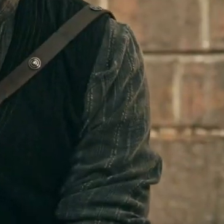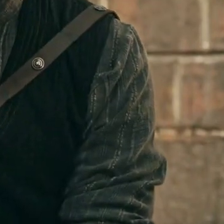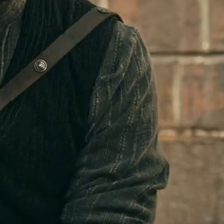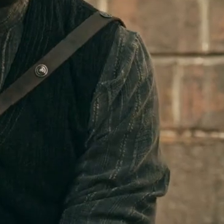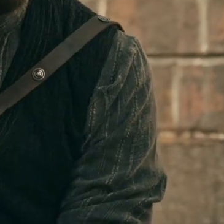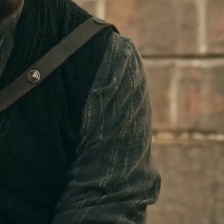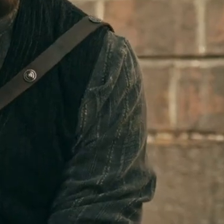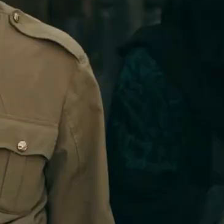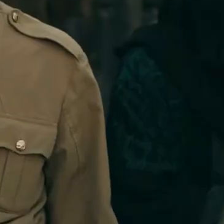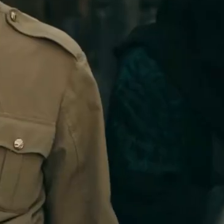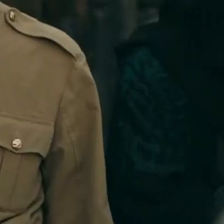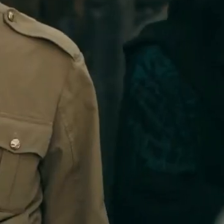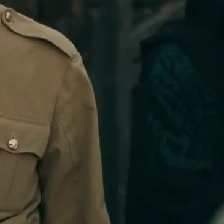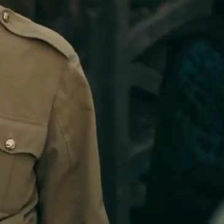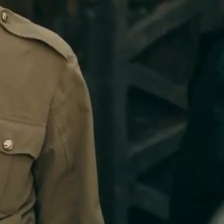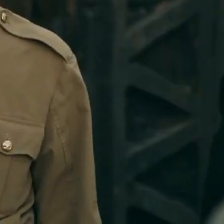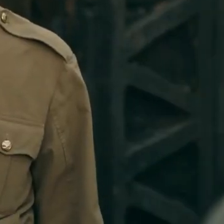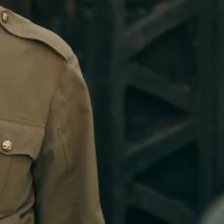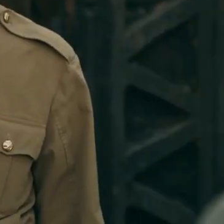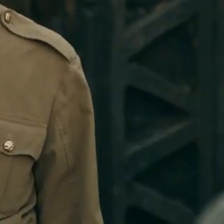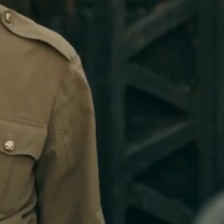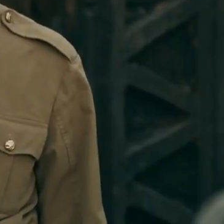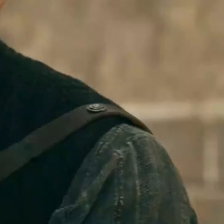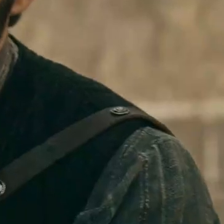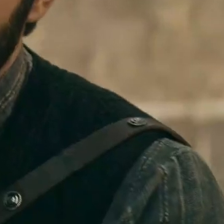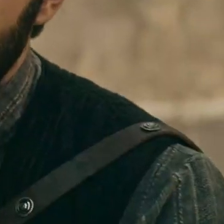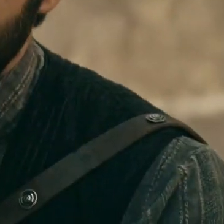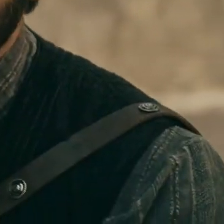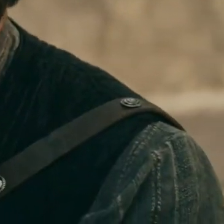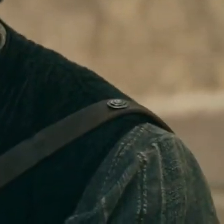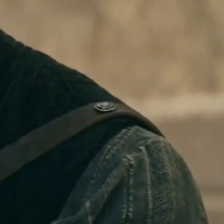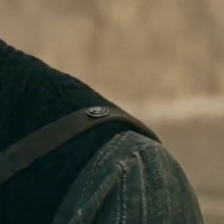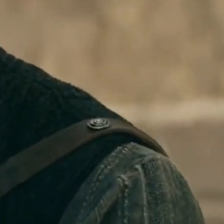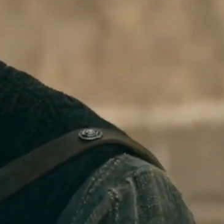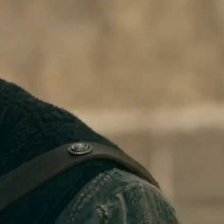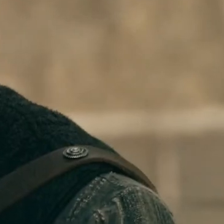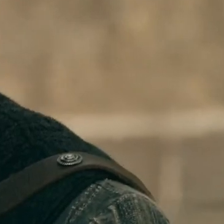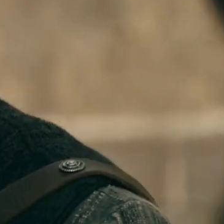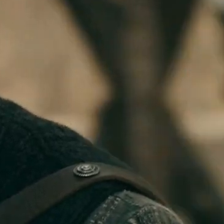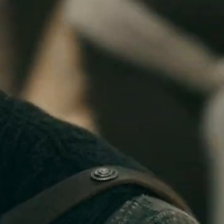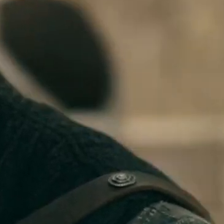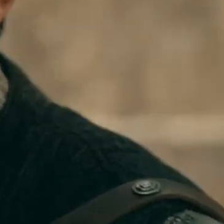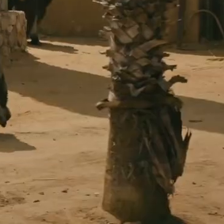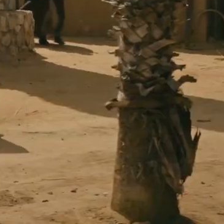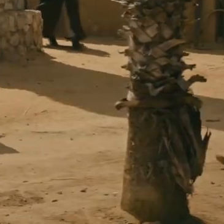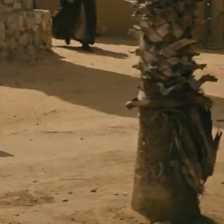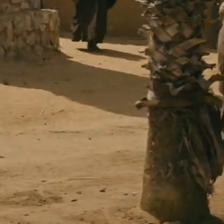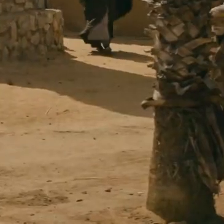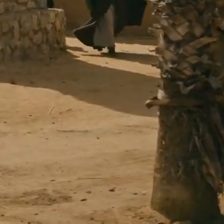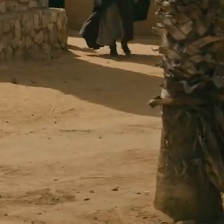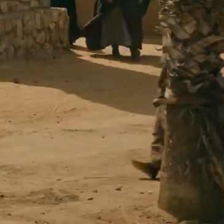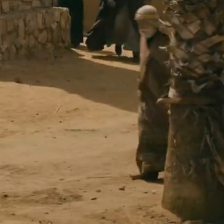Zeynep'le Mehmet birbirlerine tutunmuş halde ağlıyor. Mevlüt'le Niyazi bir tarafta üzgün. Kutulamare